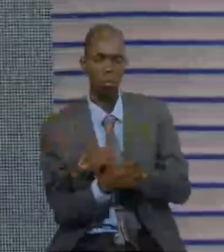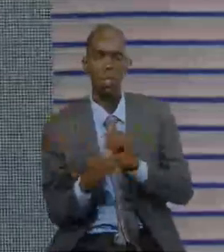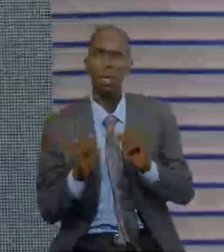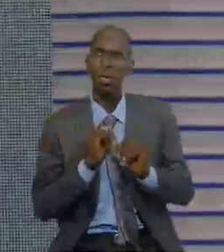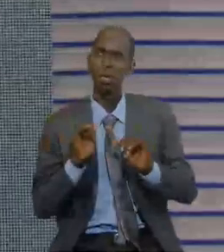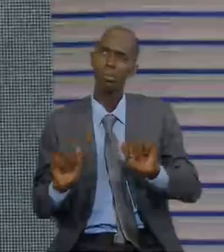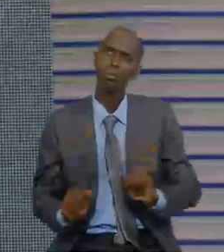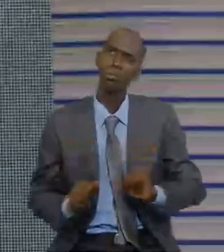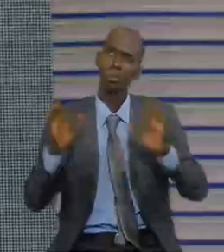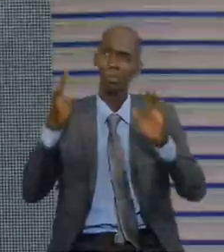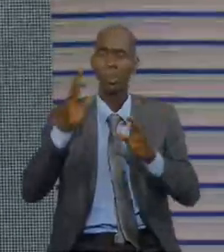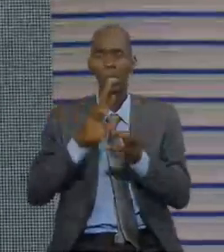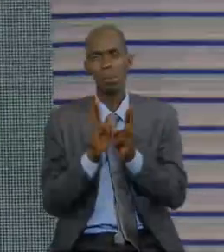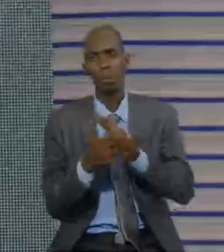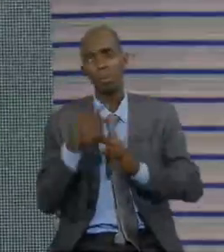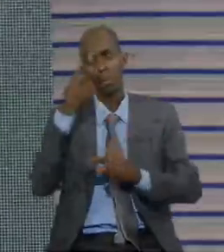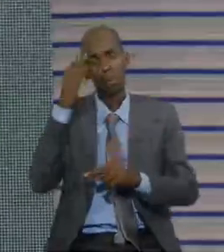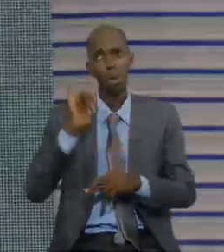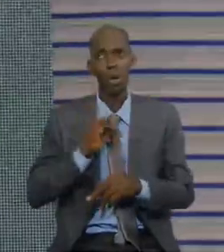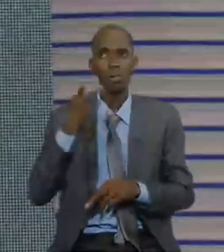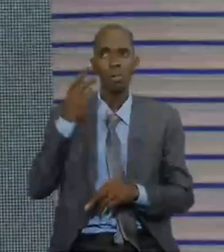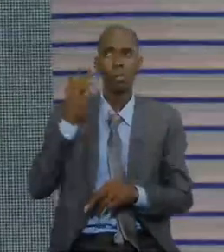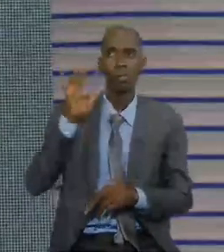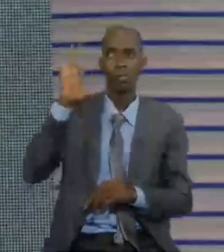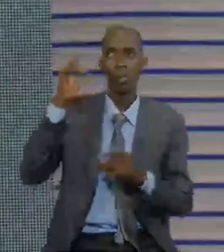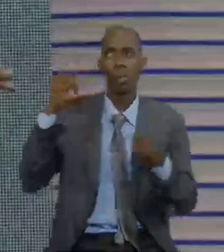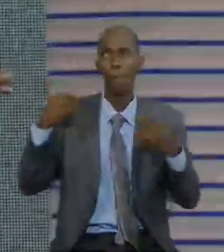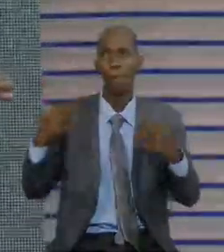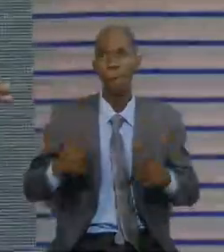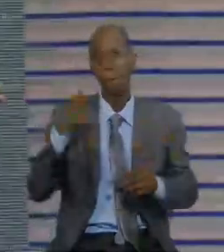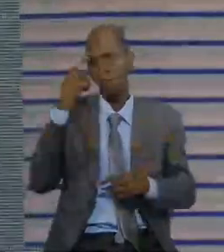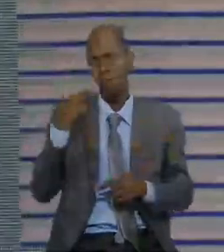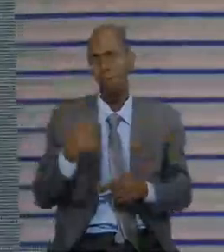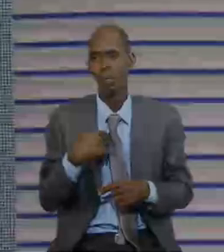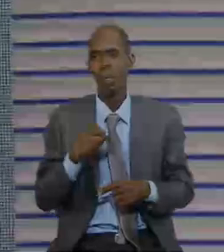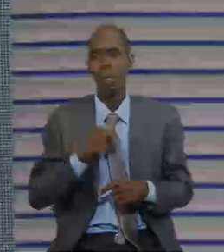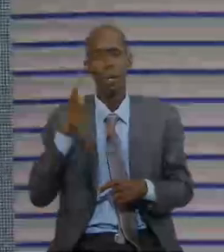je reviens je me réponds je suis la cause de ta douleur